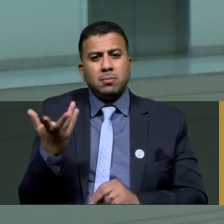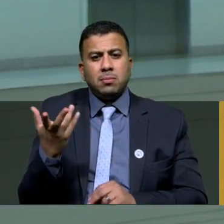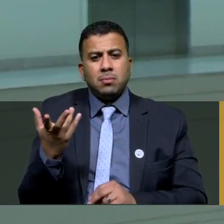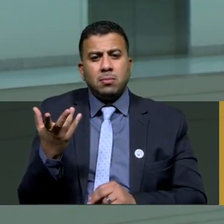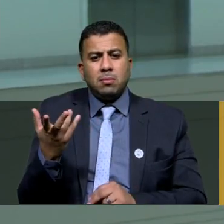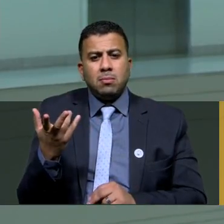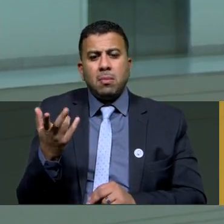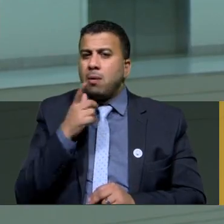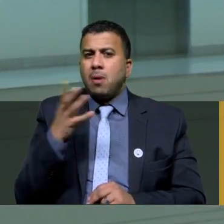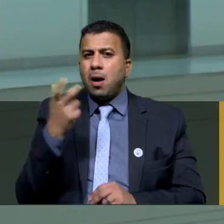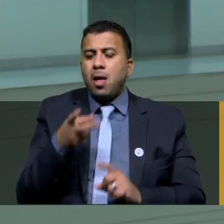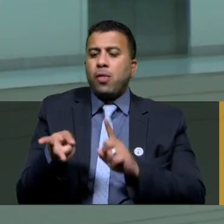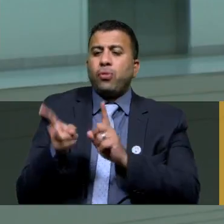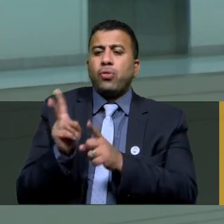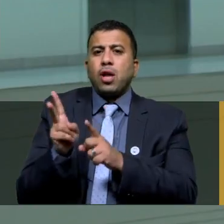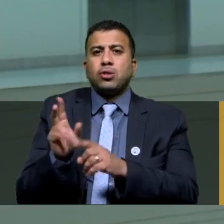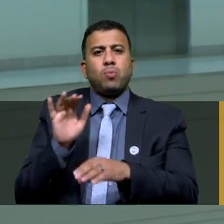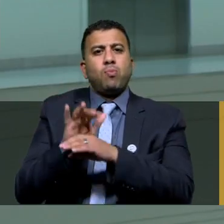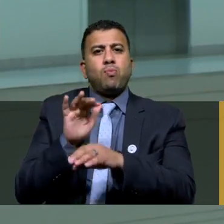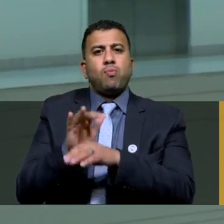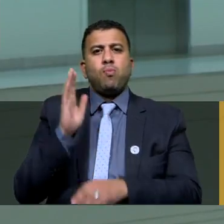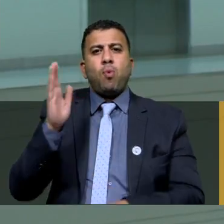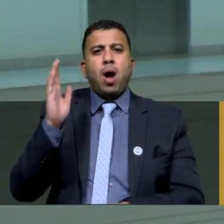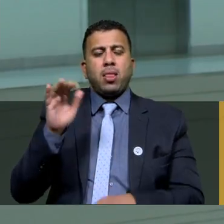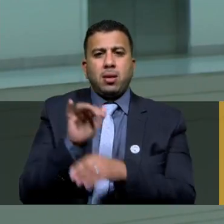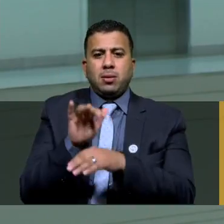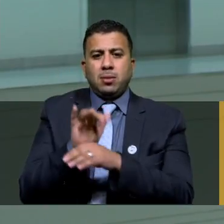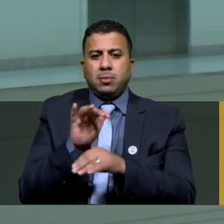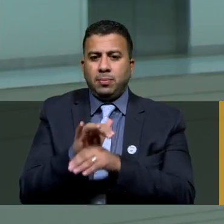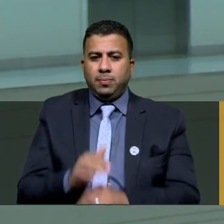راح يكون في 12 محاضر، يعني من مختلف